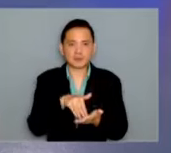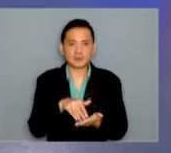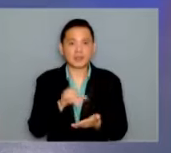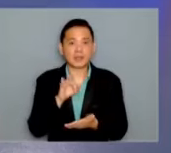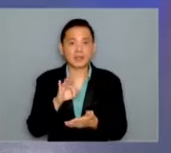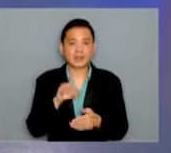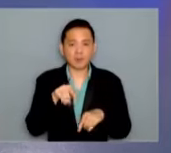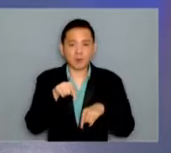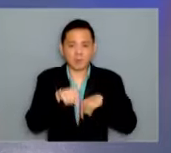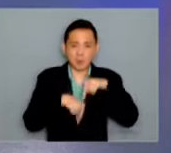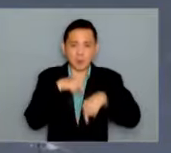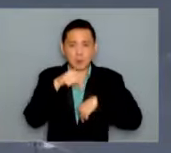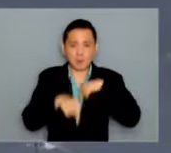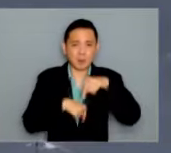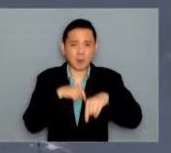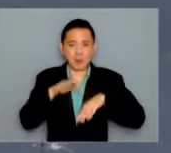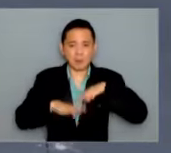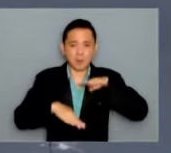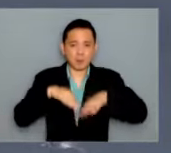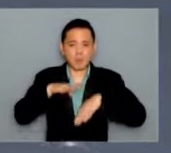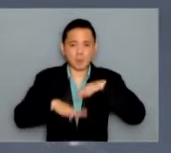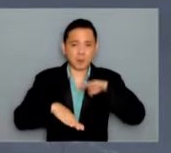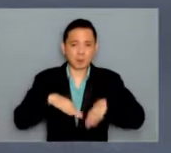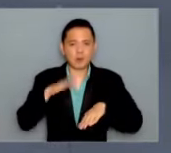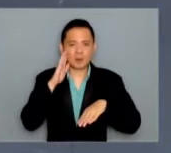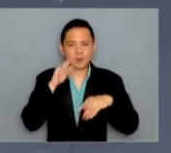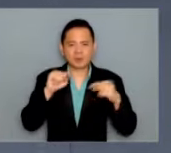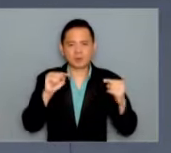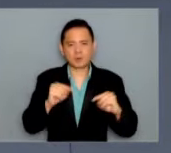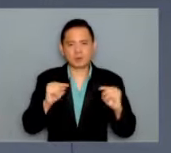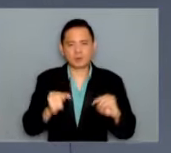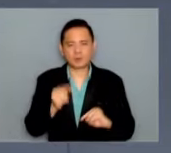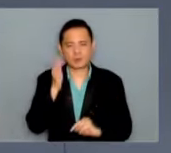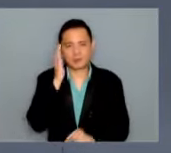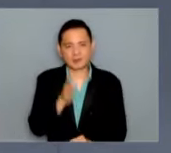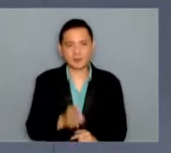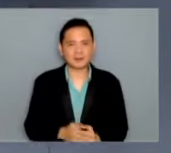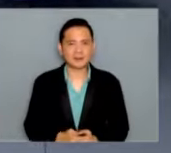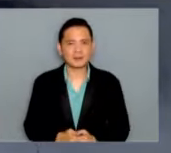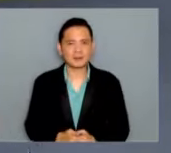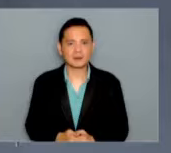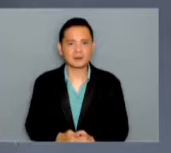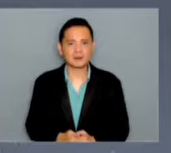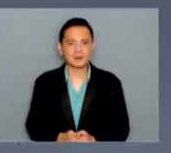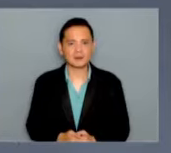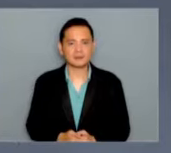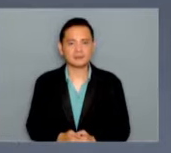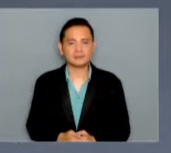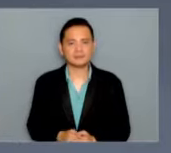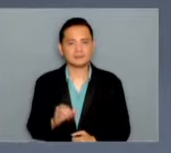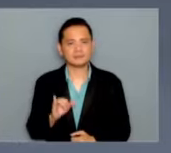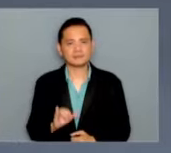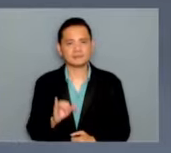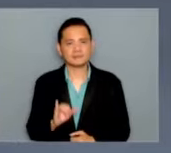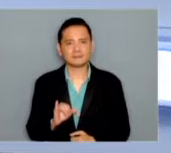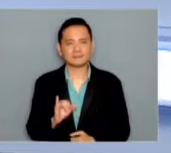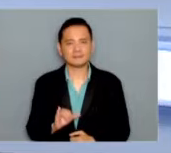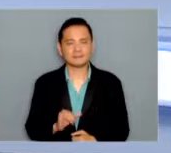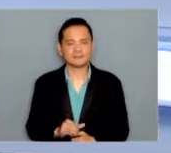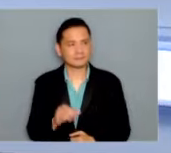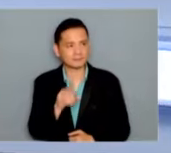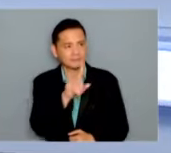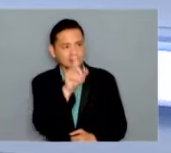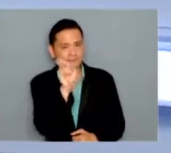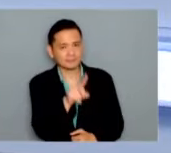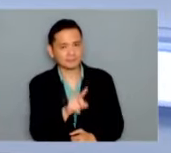ng 42K, magkakaroon ng tense yung yung calves mo, so magkakaroon ng injury. Pero coach, matanong ko lang kasi ba may iba't